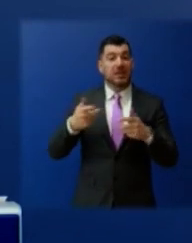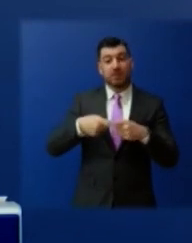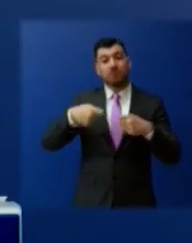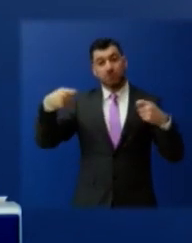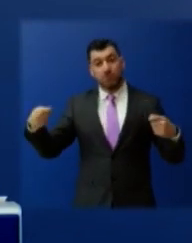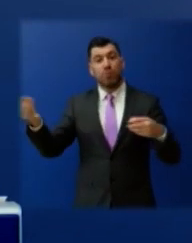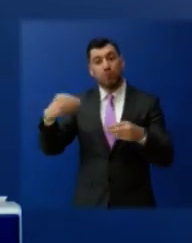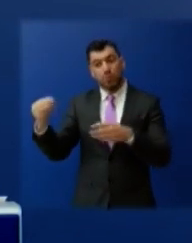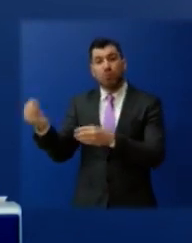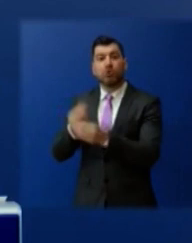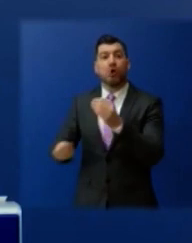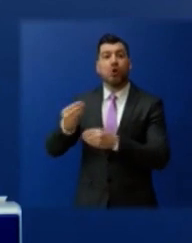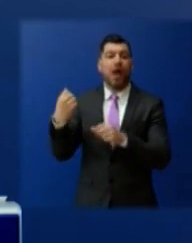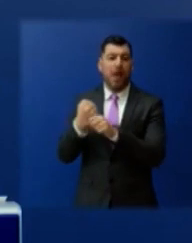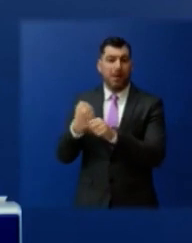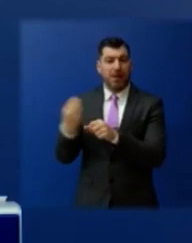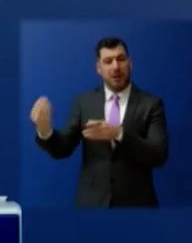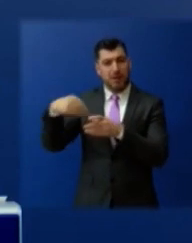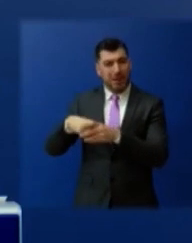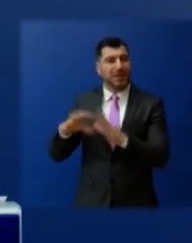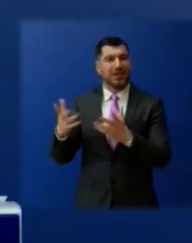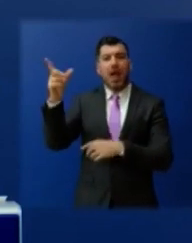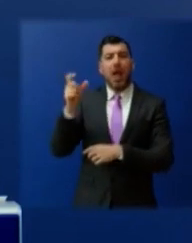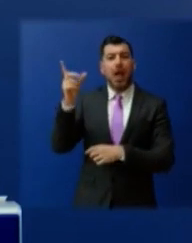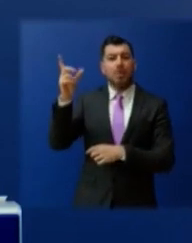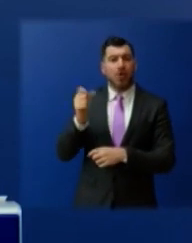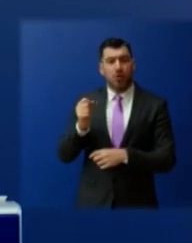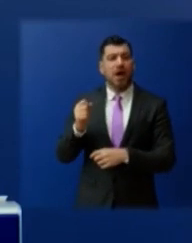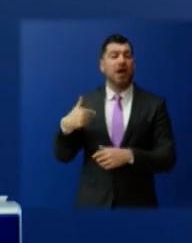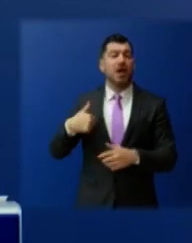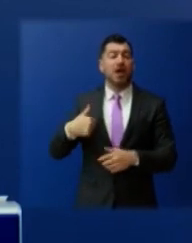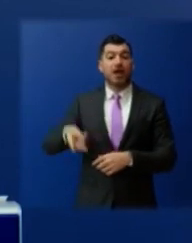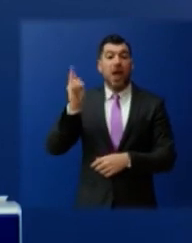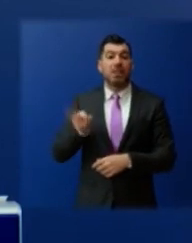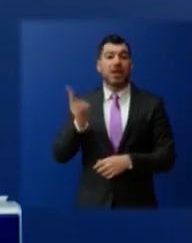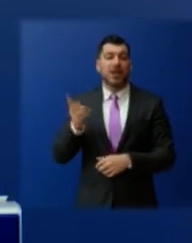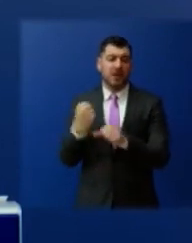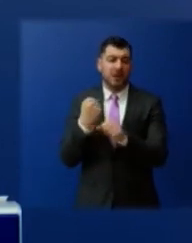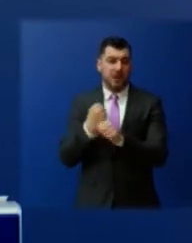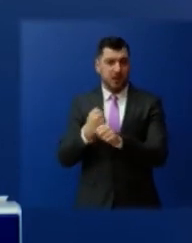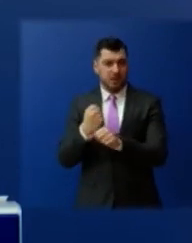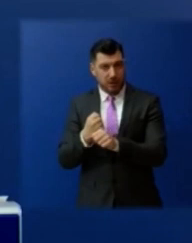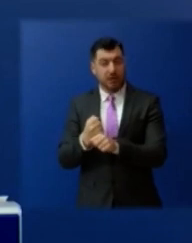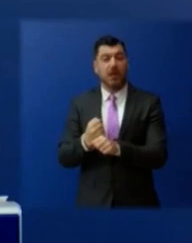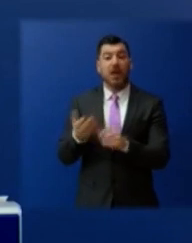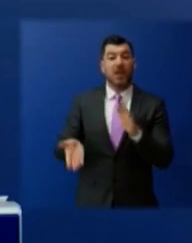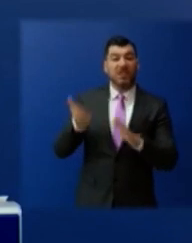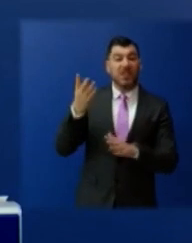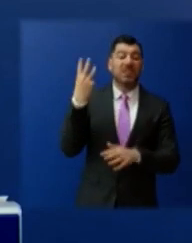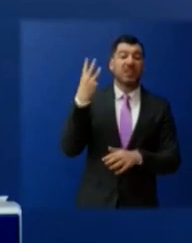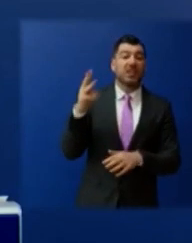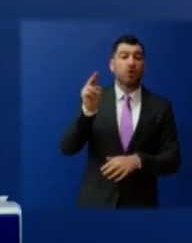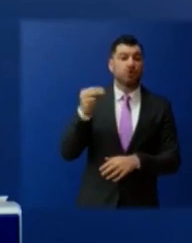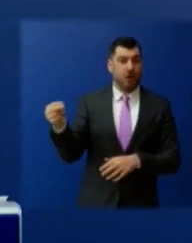ανθυγιεινής εργασίας. Αυξάνεται στα 200 ευρώ από 150 που ήταν μέχρι πρότινος, το ανώτατο ύψος του επιδόματος και ανάλογα διαμορφώνεται και